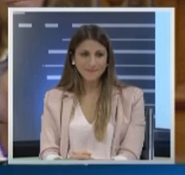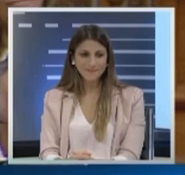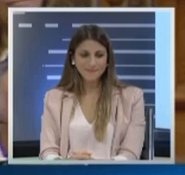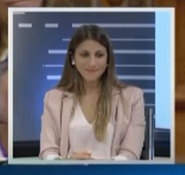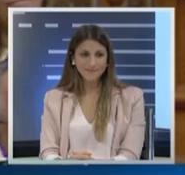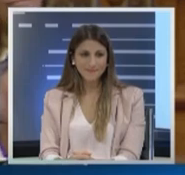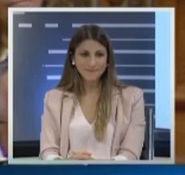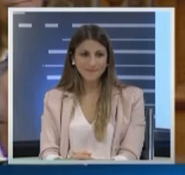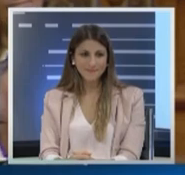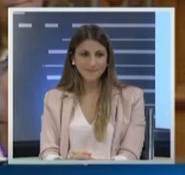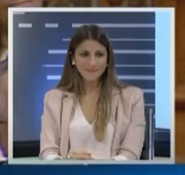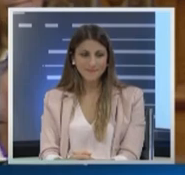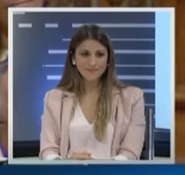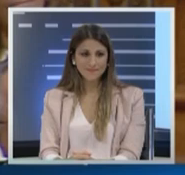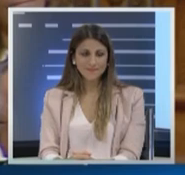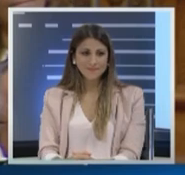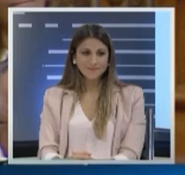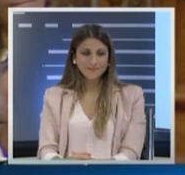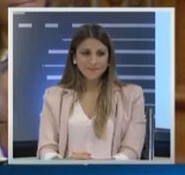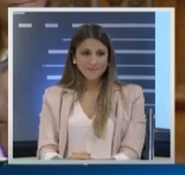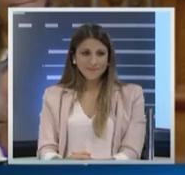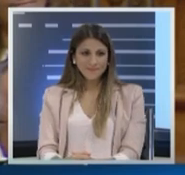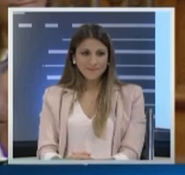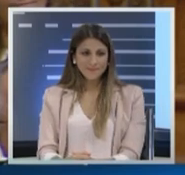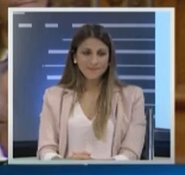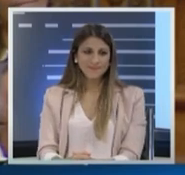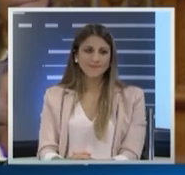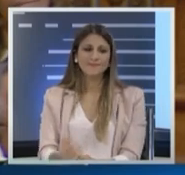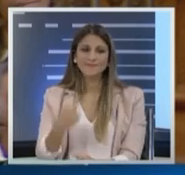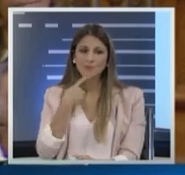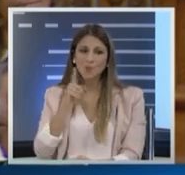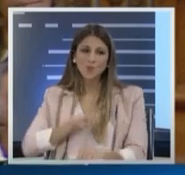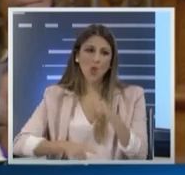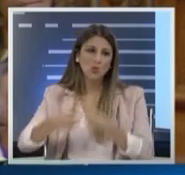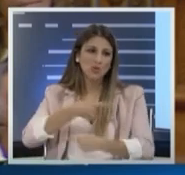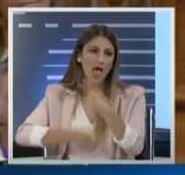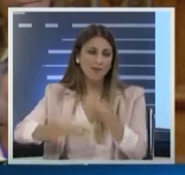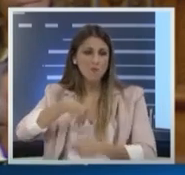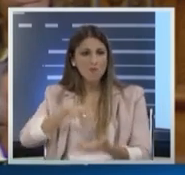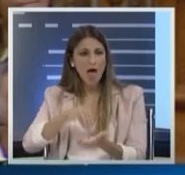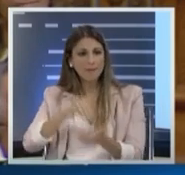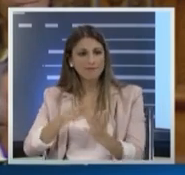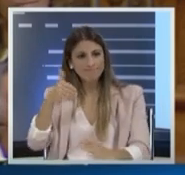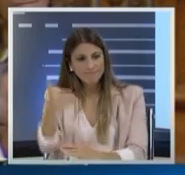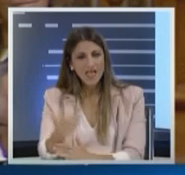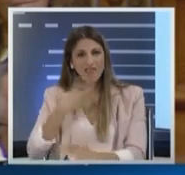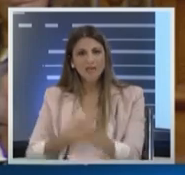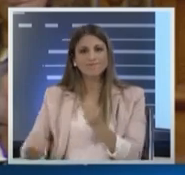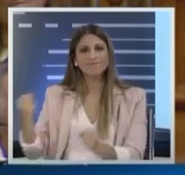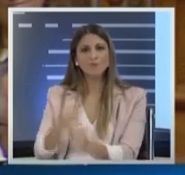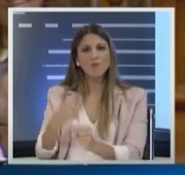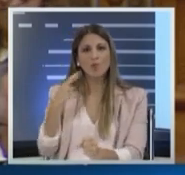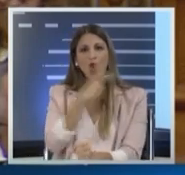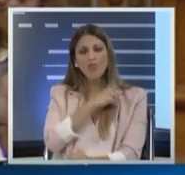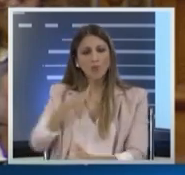του και άρα τον ίδιο και ας αφήσουμε αυτή την καραμέρα των προσωπικών σχέσεων, θέλει να γίνει πρωθυπουργός με